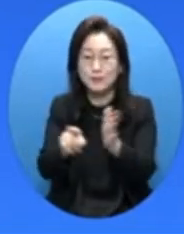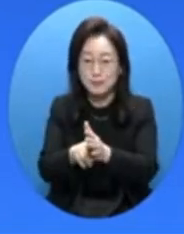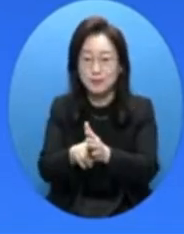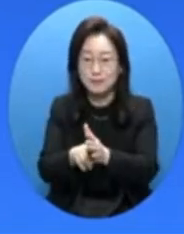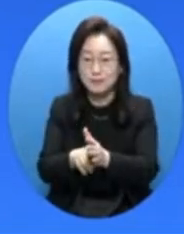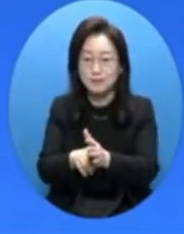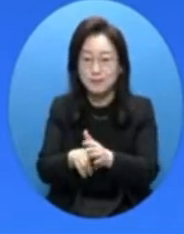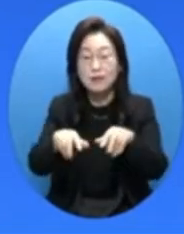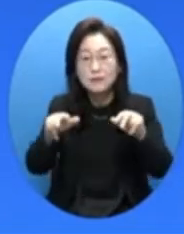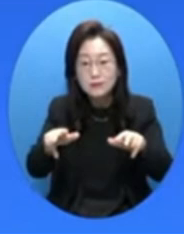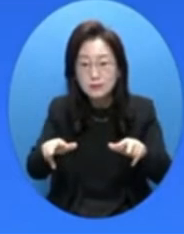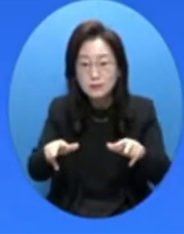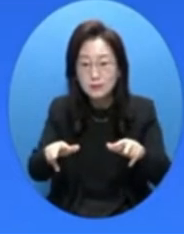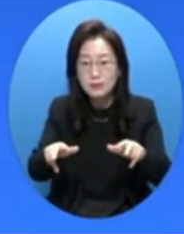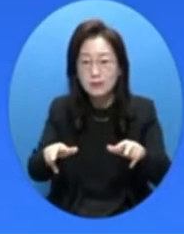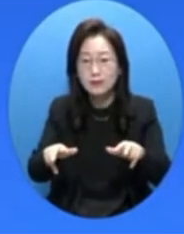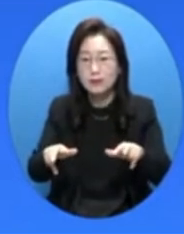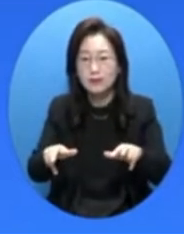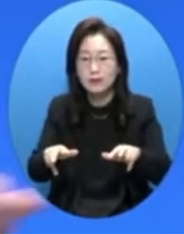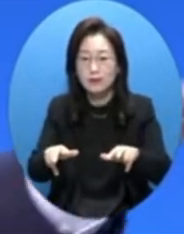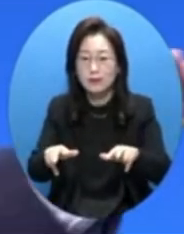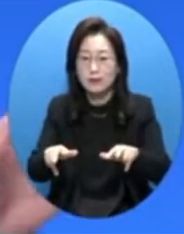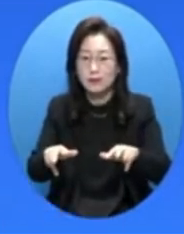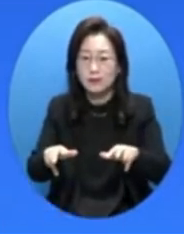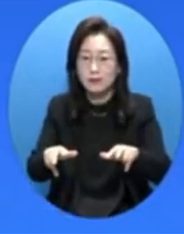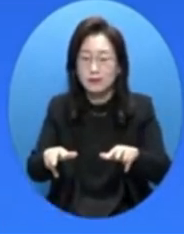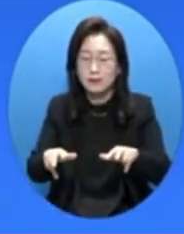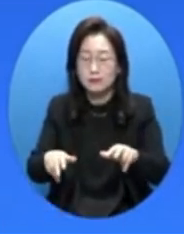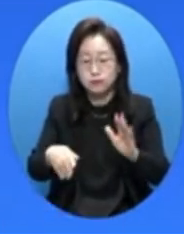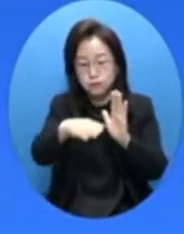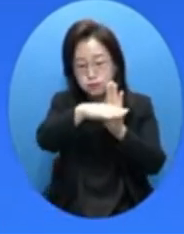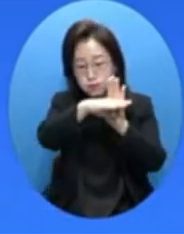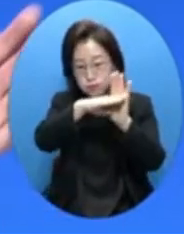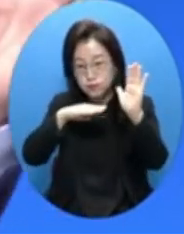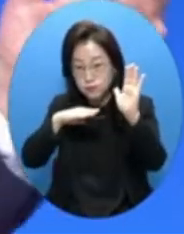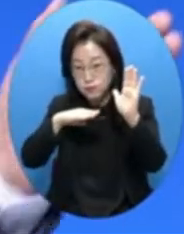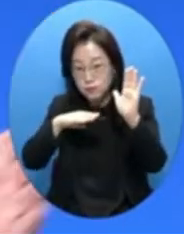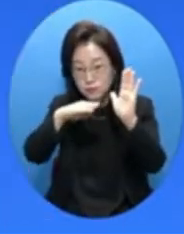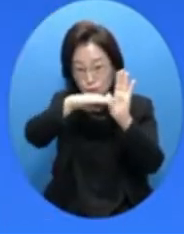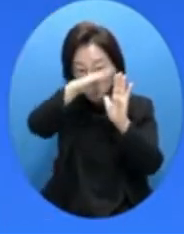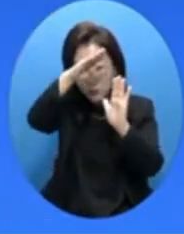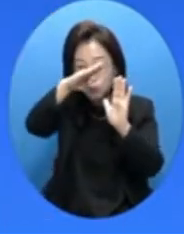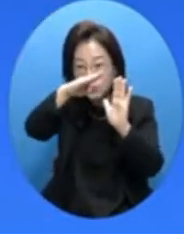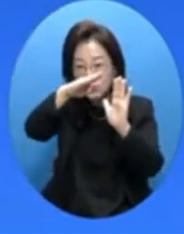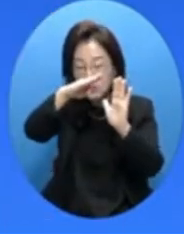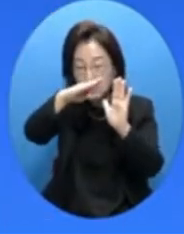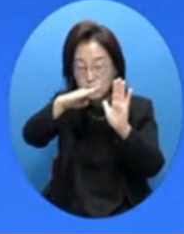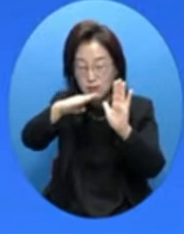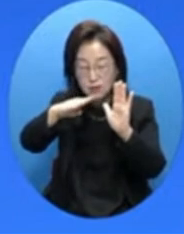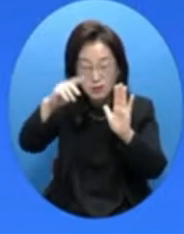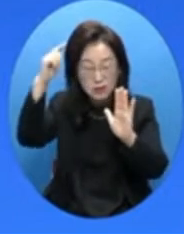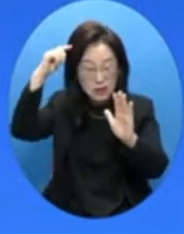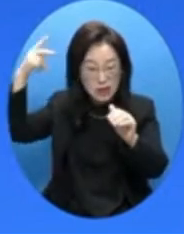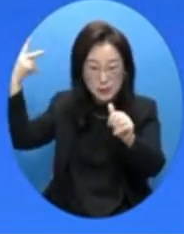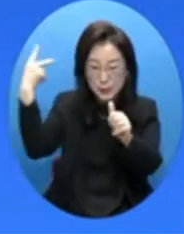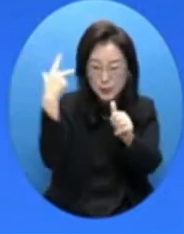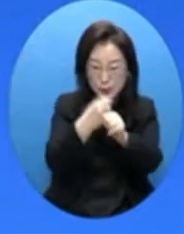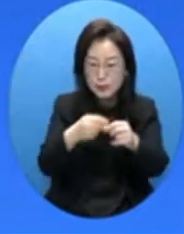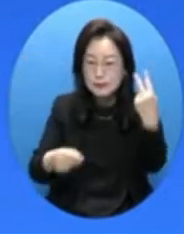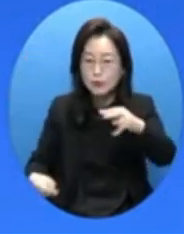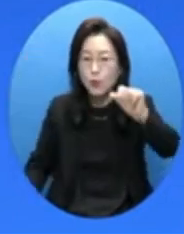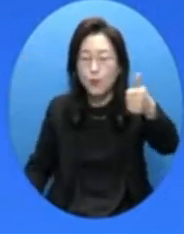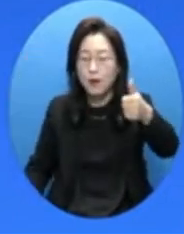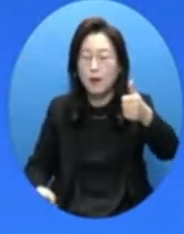가뜩이나 허리는 잘려서 북쪽에 주체사상 물든 2500만